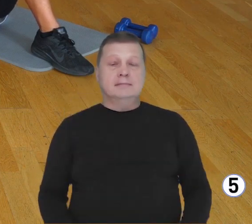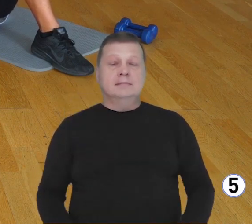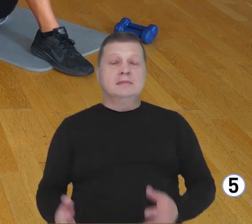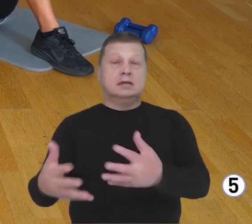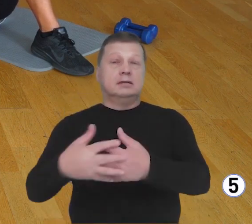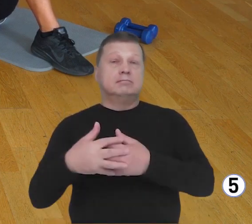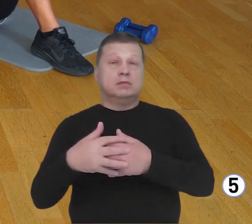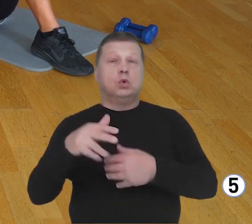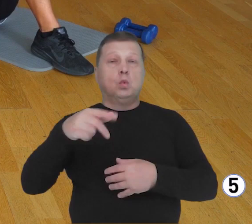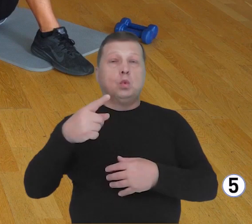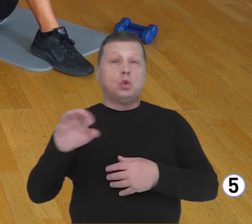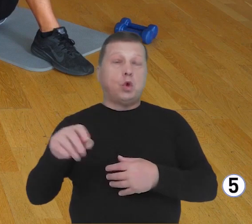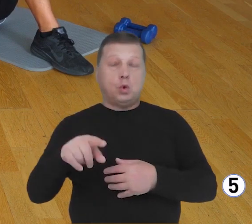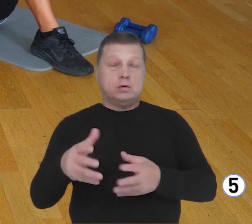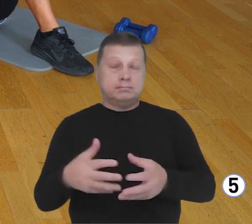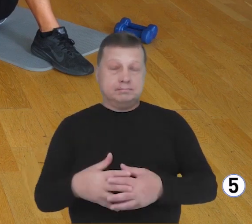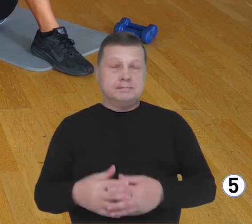Łapiemy się za udo.